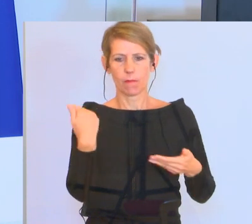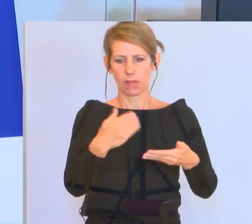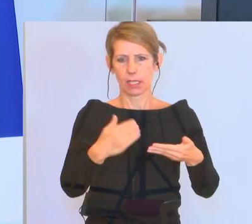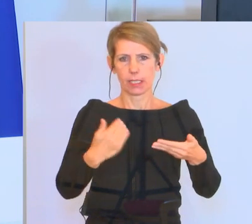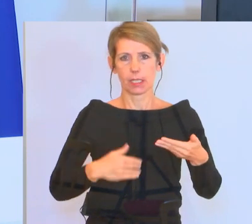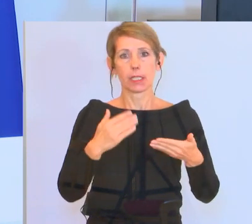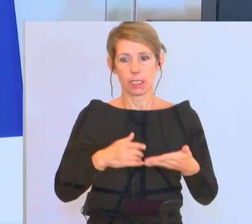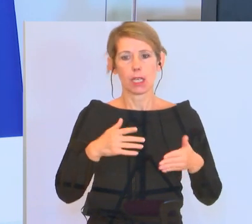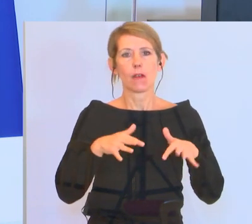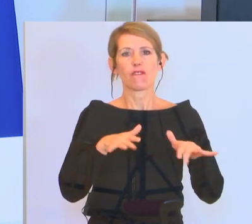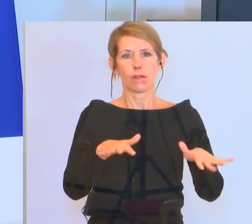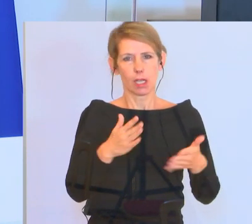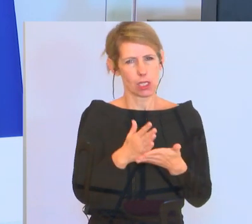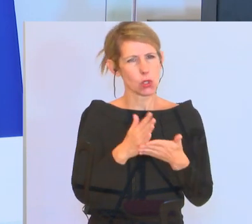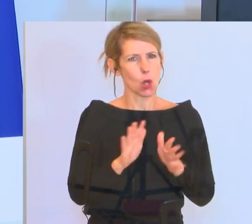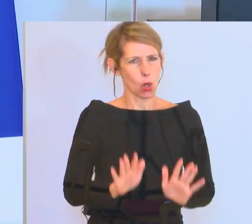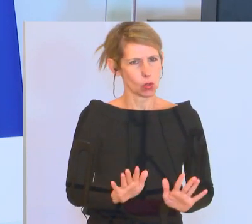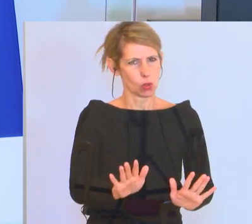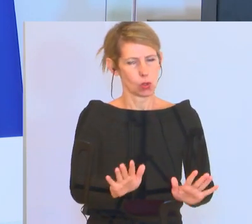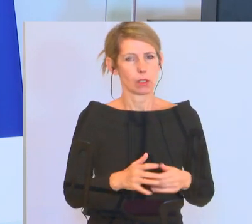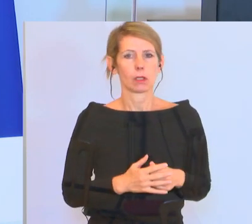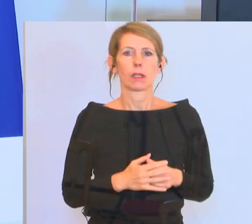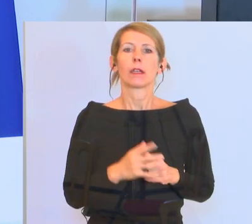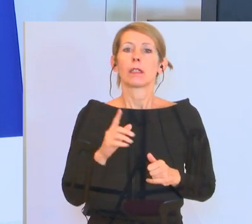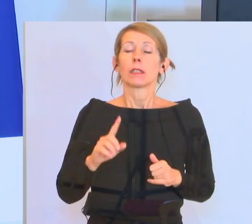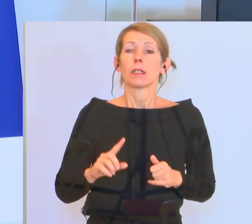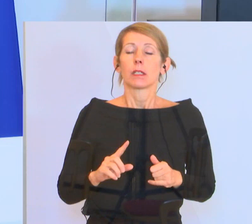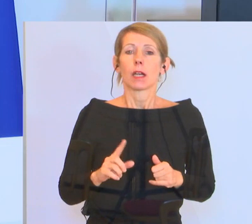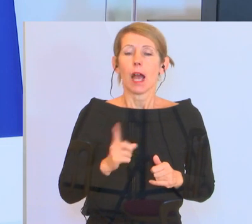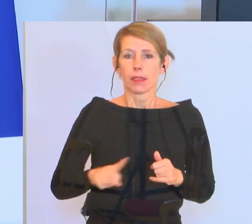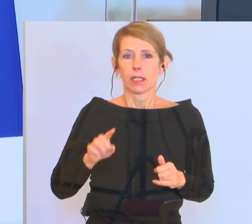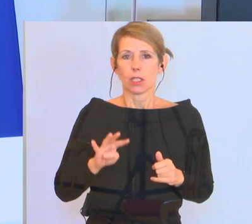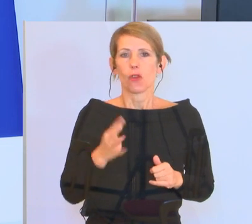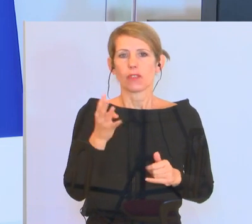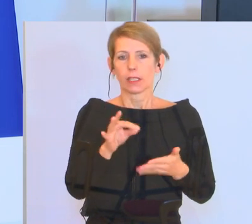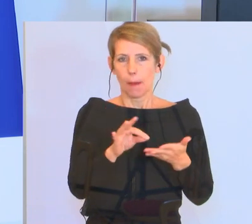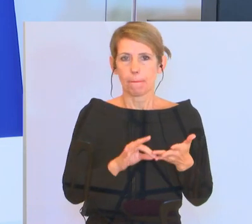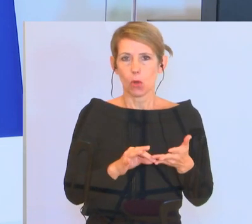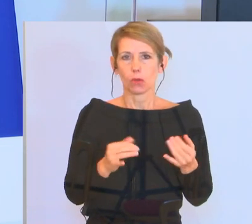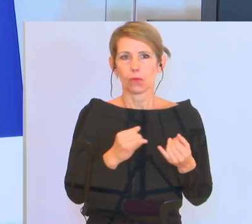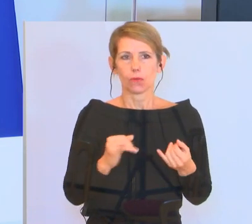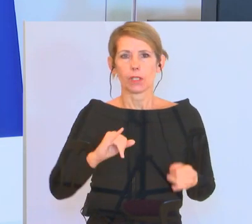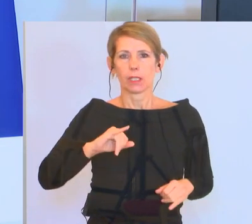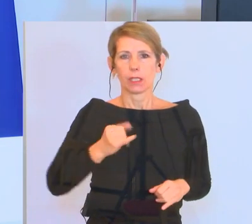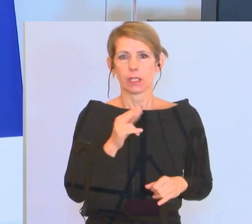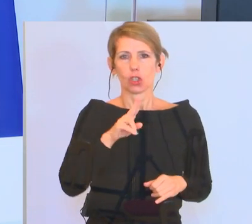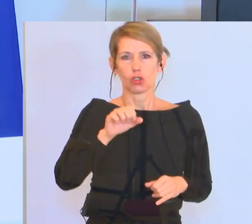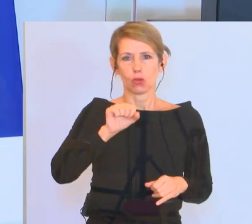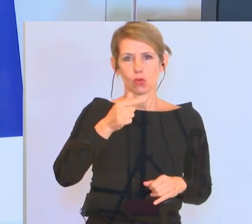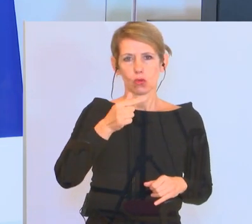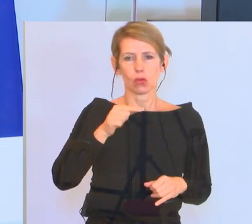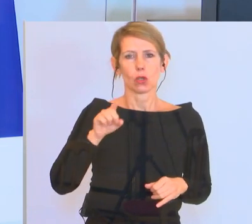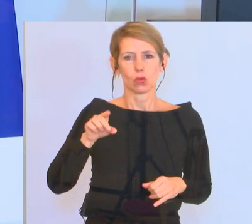wirken beginnen. Weiters möchte ich noch erwähnen, als vierten Punkt die Just2-Stiftung, wo wir